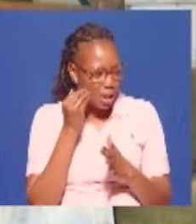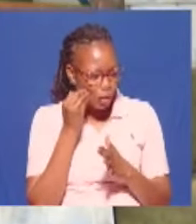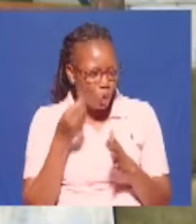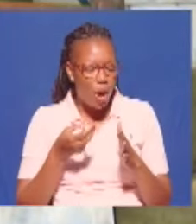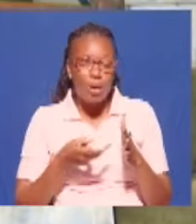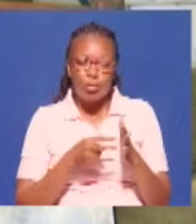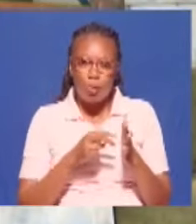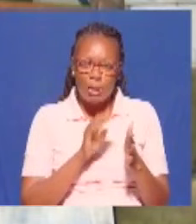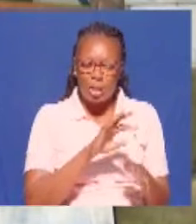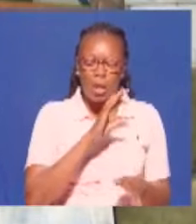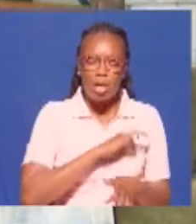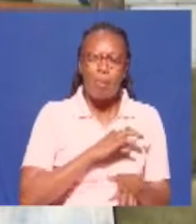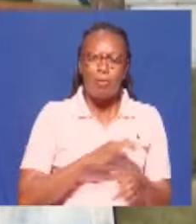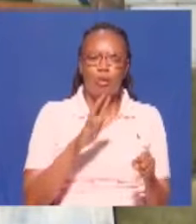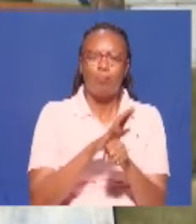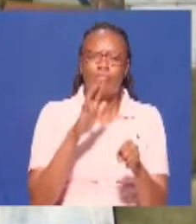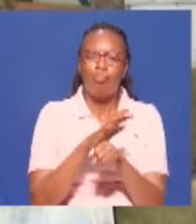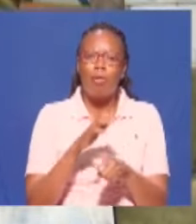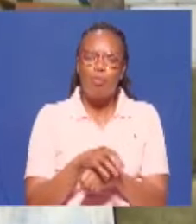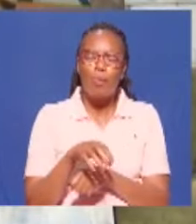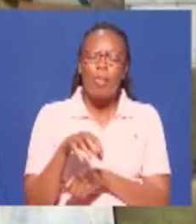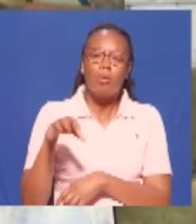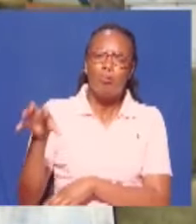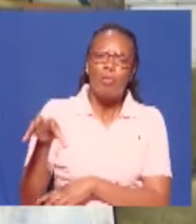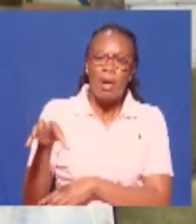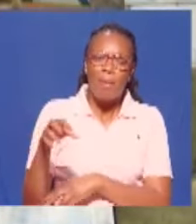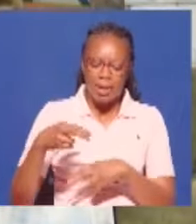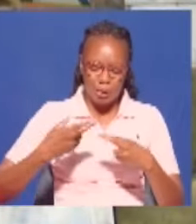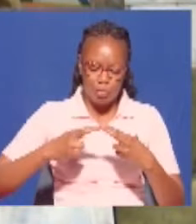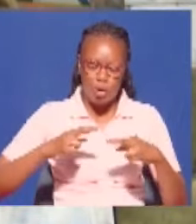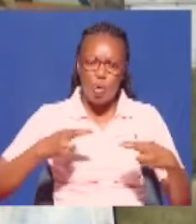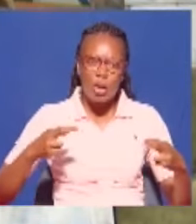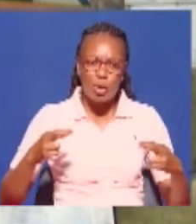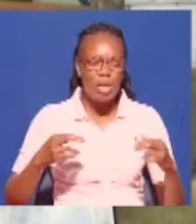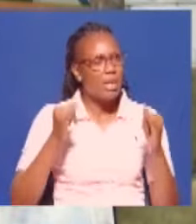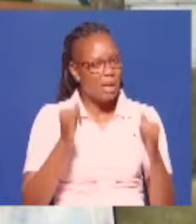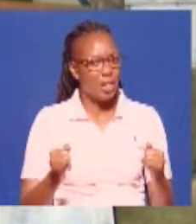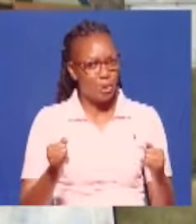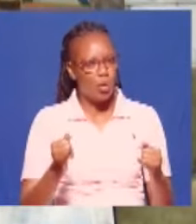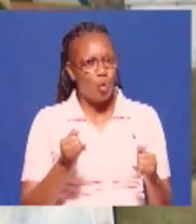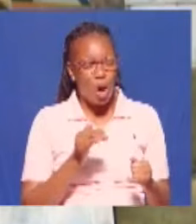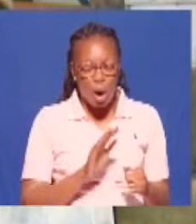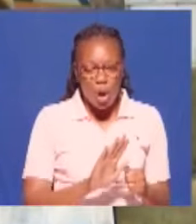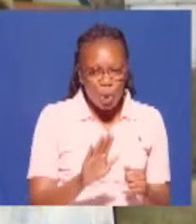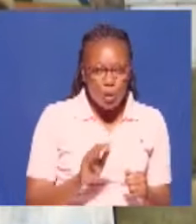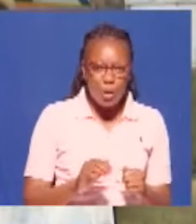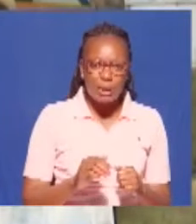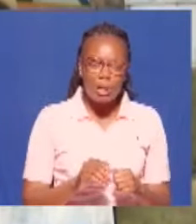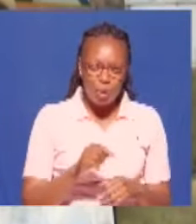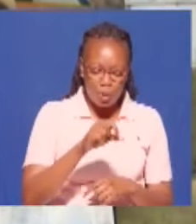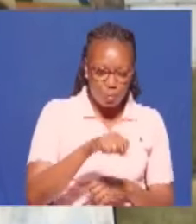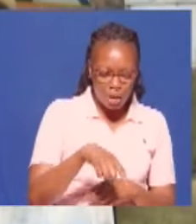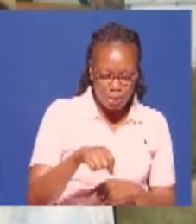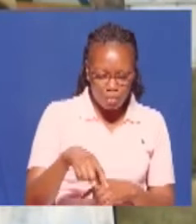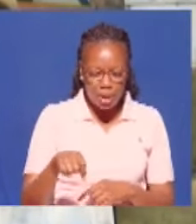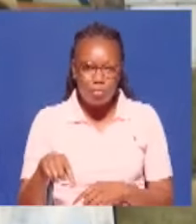unafanya biashara. Soko la sausages za uyoga ni soko jipya. Na iwapo wewe ni mkulima ambaye unafanya